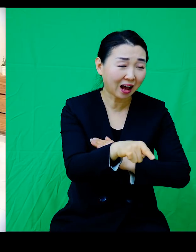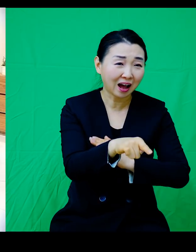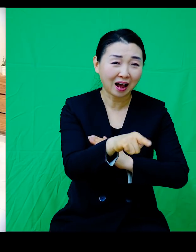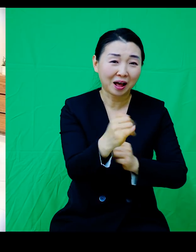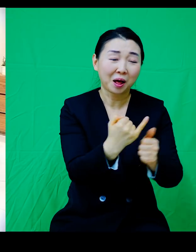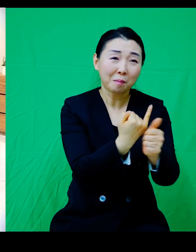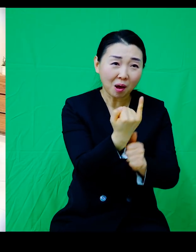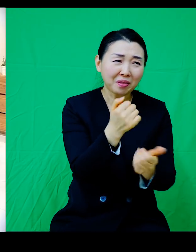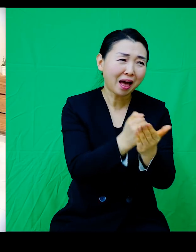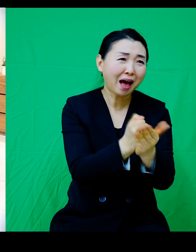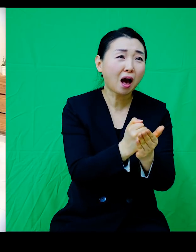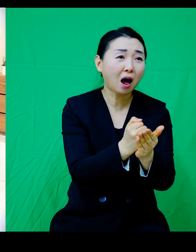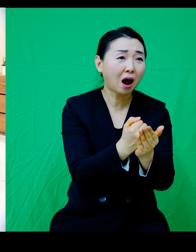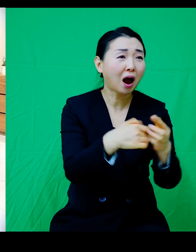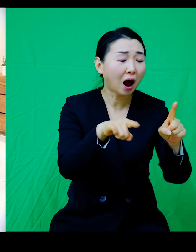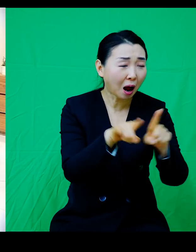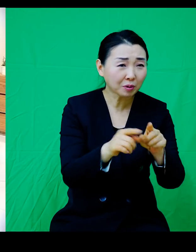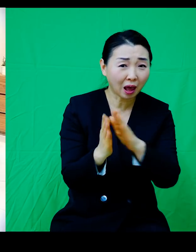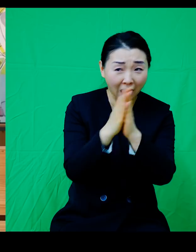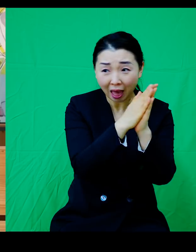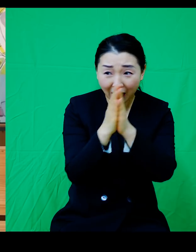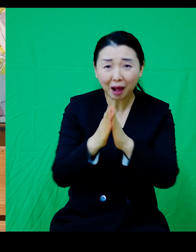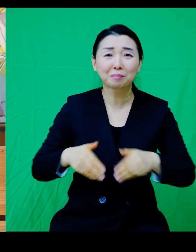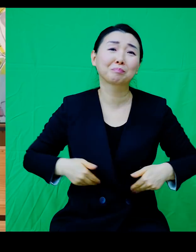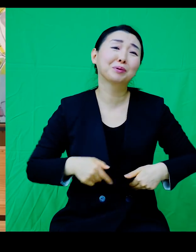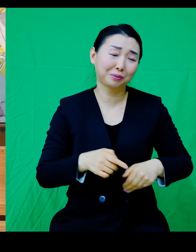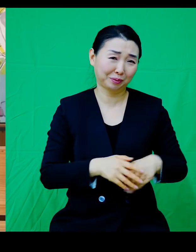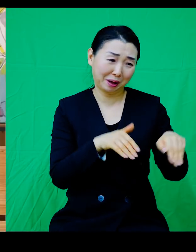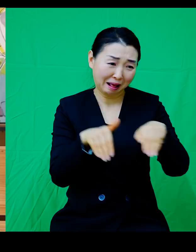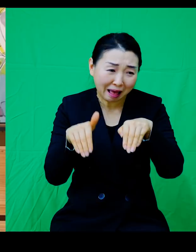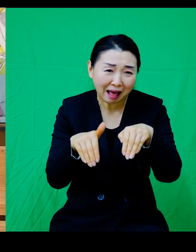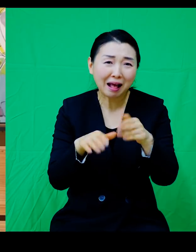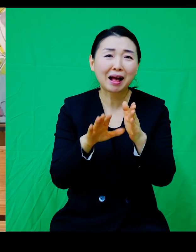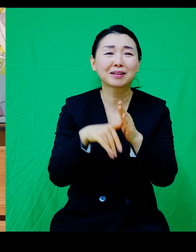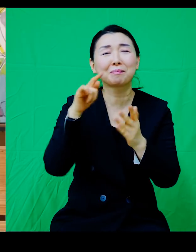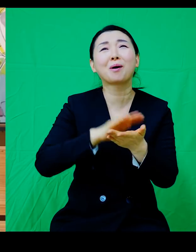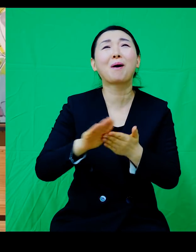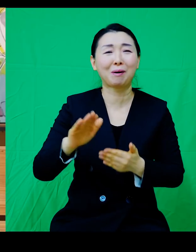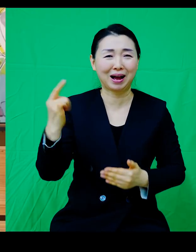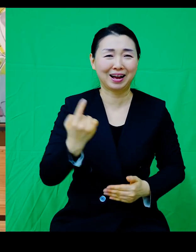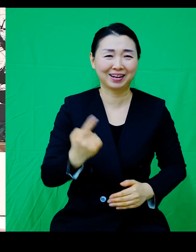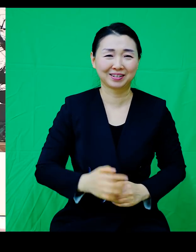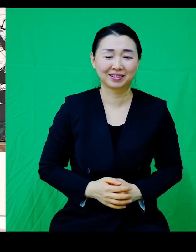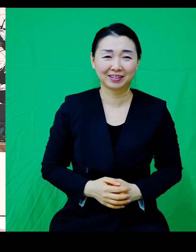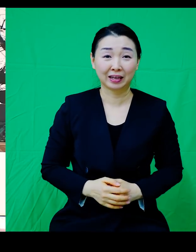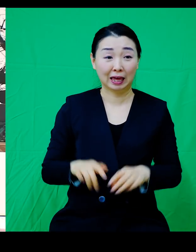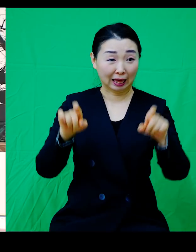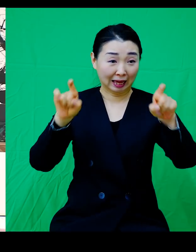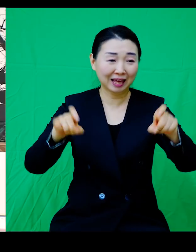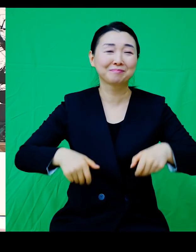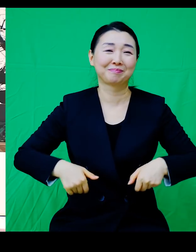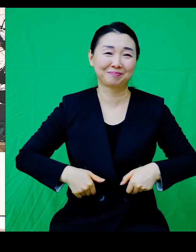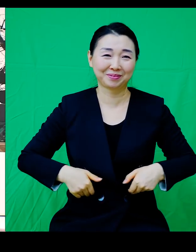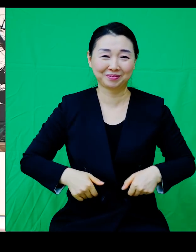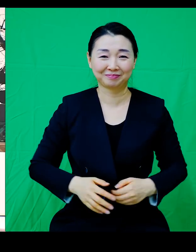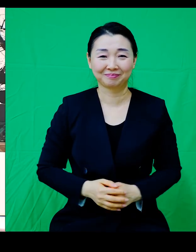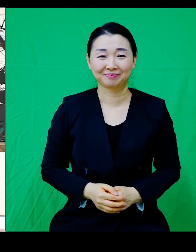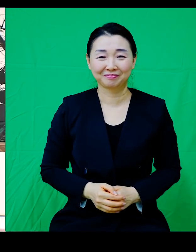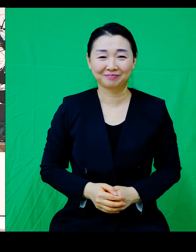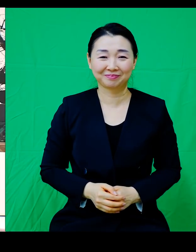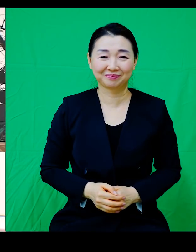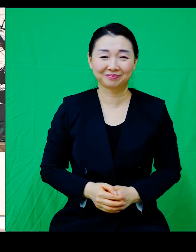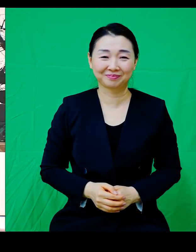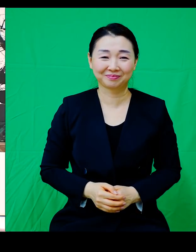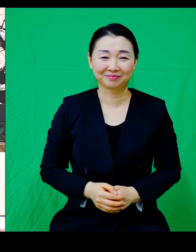또 저쪽 가서 며느리 흉담을 같이 해주고 되게 잘할 것 같아요. 예, 그렇게 약간 이중 간첩을 해줘야 일단 평화가 찾아옵니다. 약간 그 양다리를 걸칠 필요가